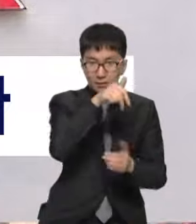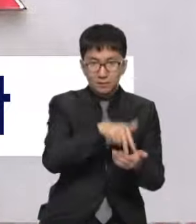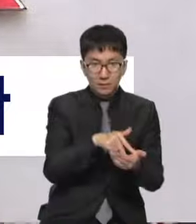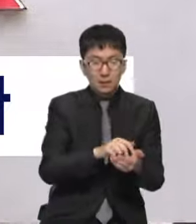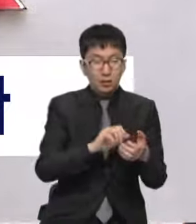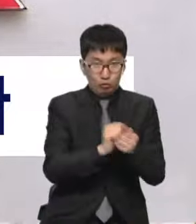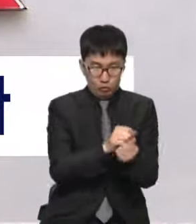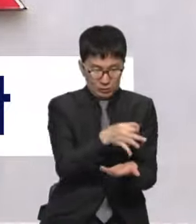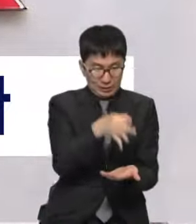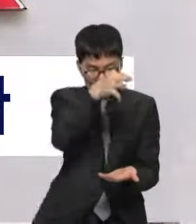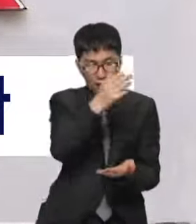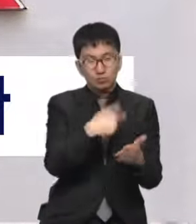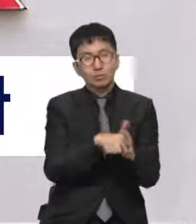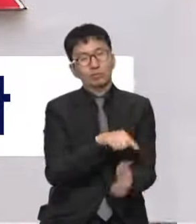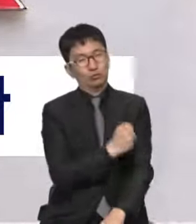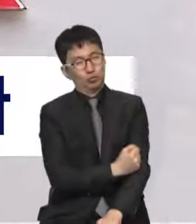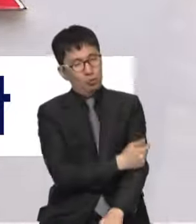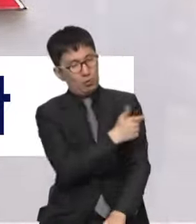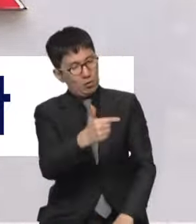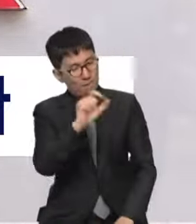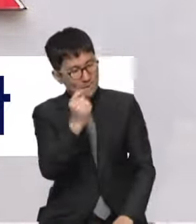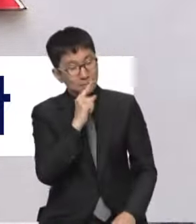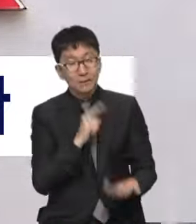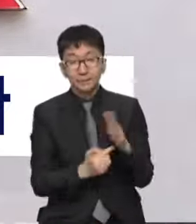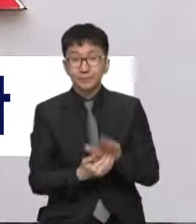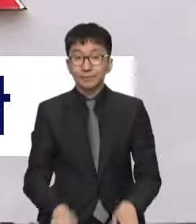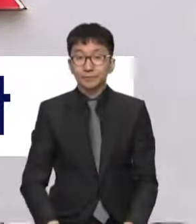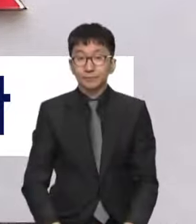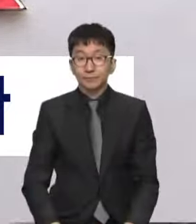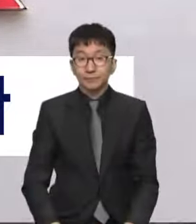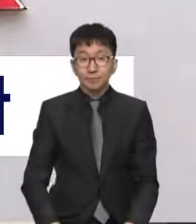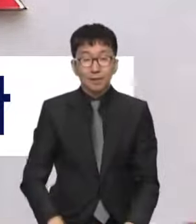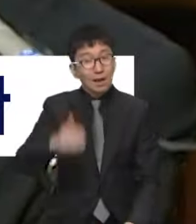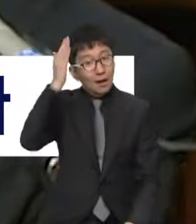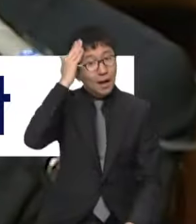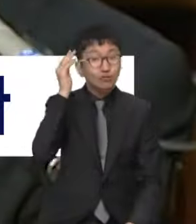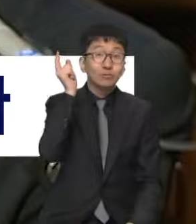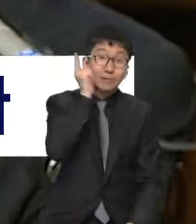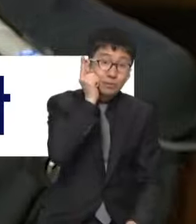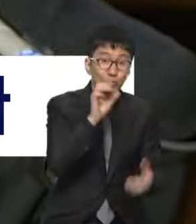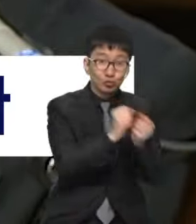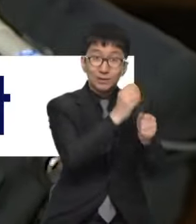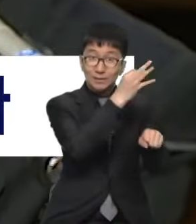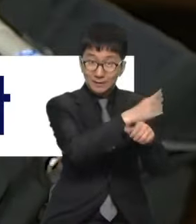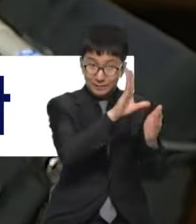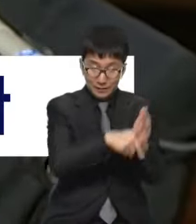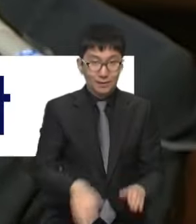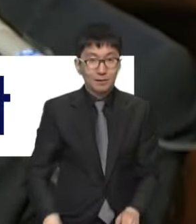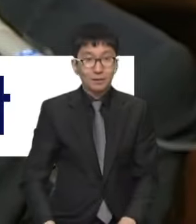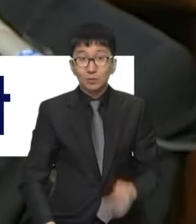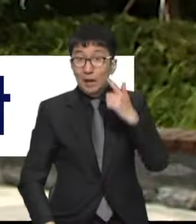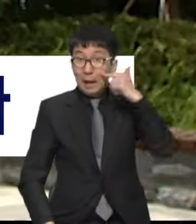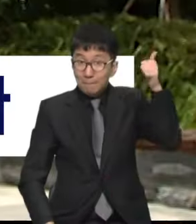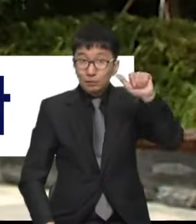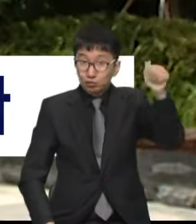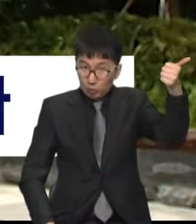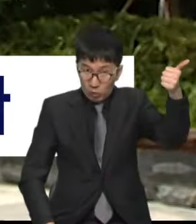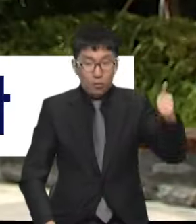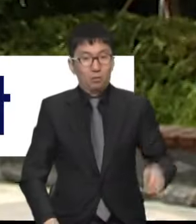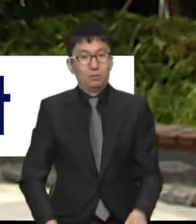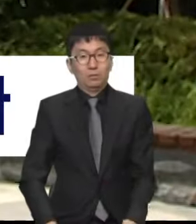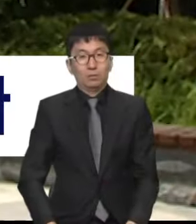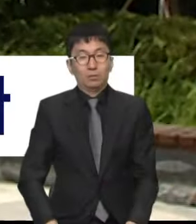기여했다는 점이었습니다. SK CNC 전신인 대한텔레콤 주식 취득 시점과 최종현 선대회장 사망 시점,